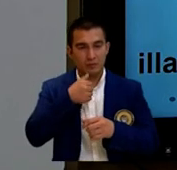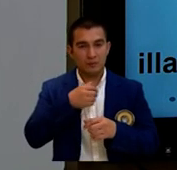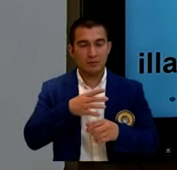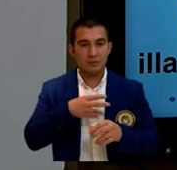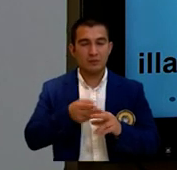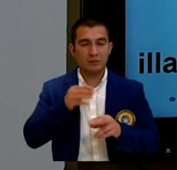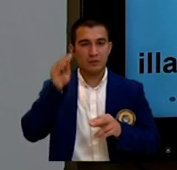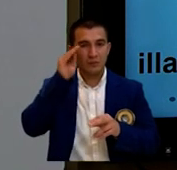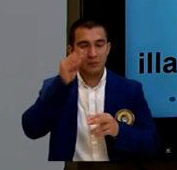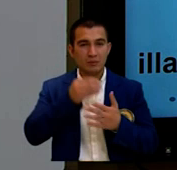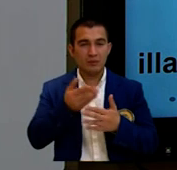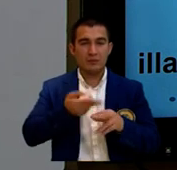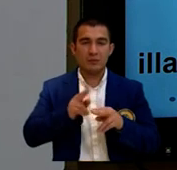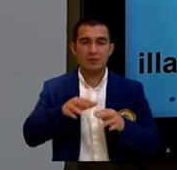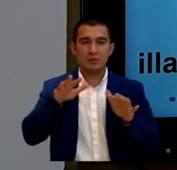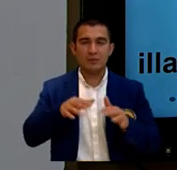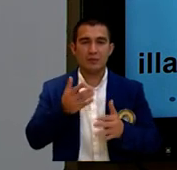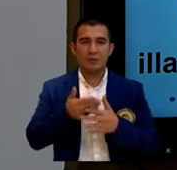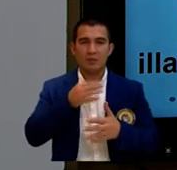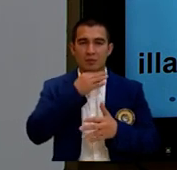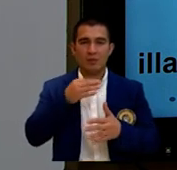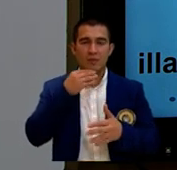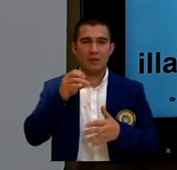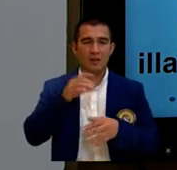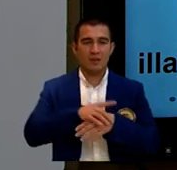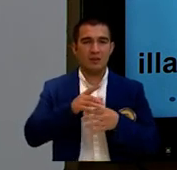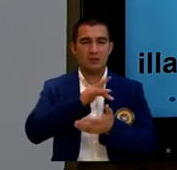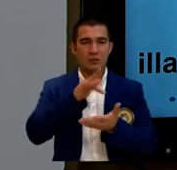1911-1913 yillarda Turkistonning turli shaharlarida tashkil etilib,